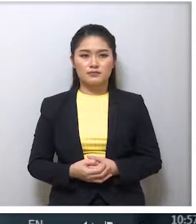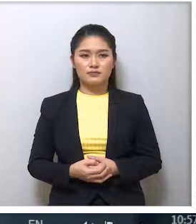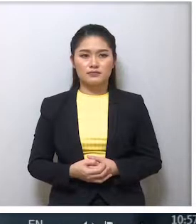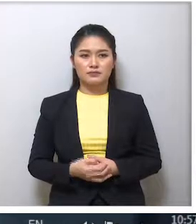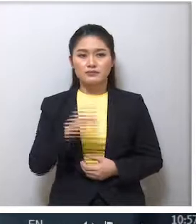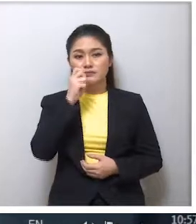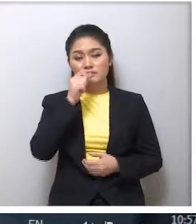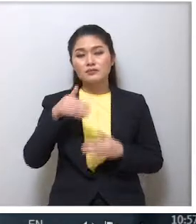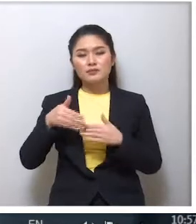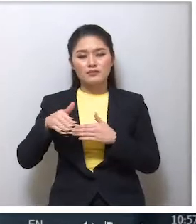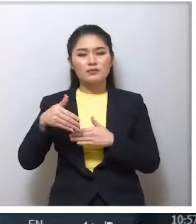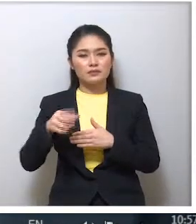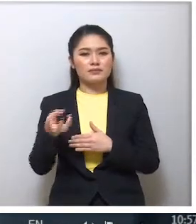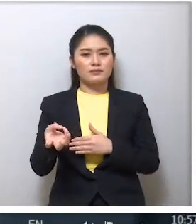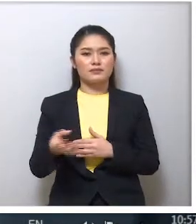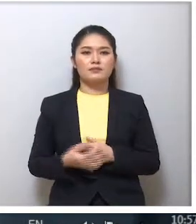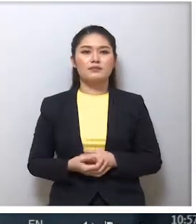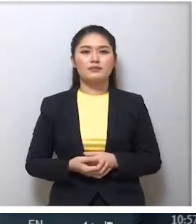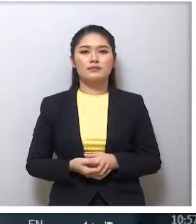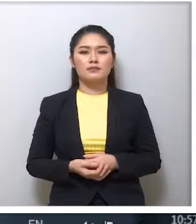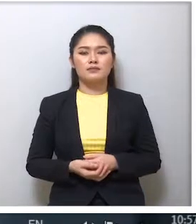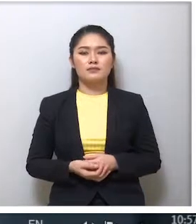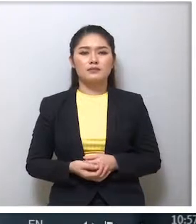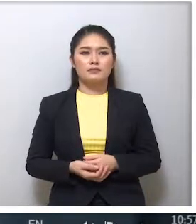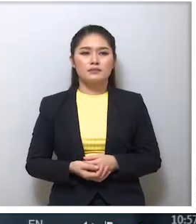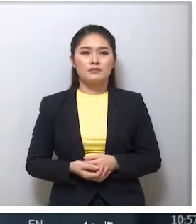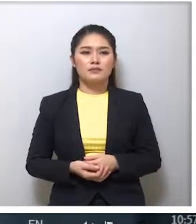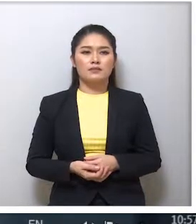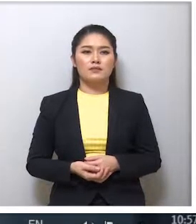หมุนออกด้านข้างนิดนึงนะครับ